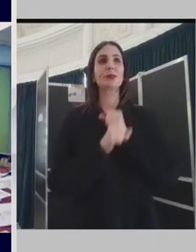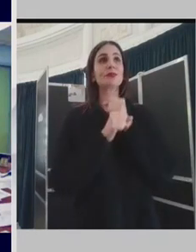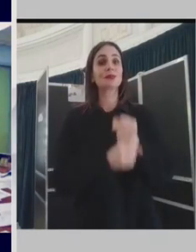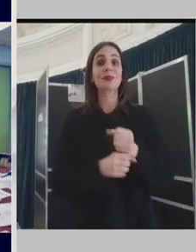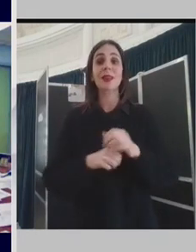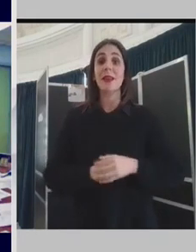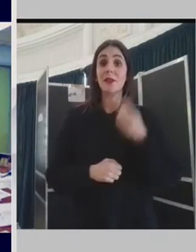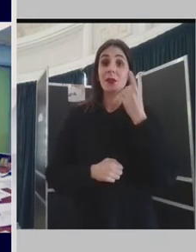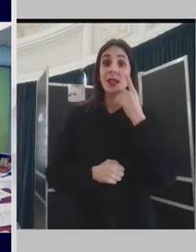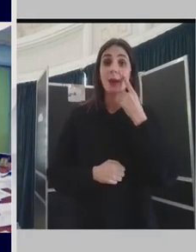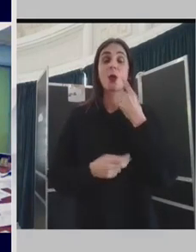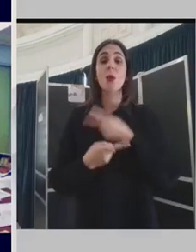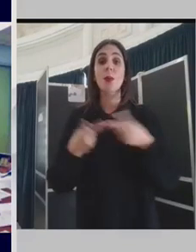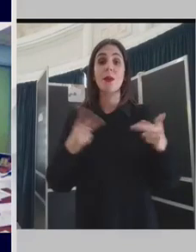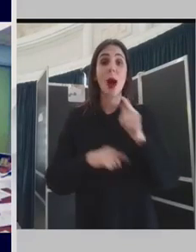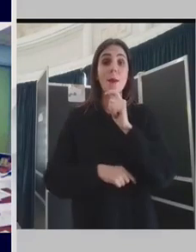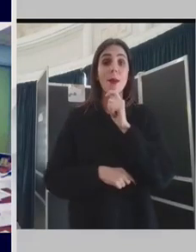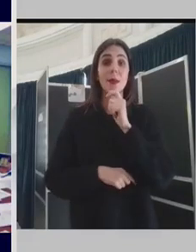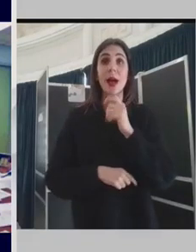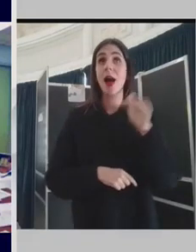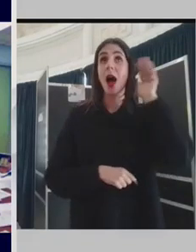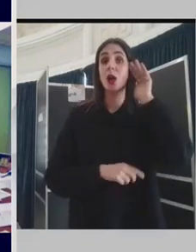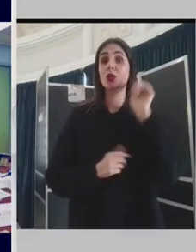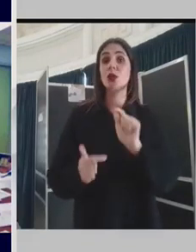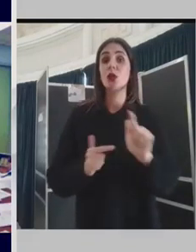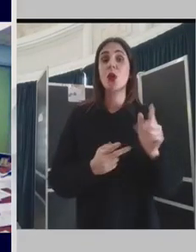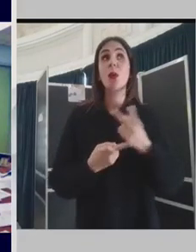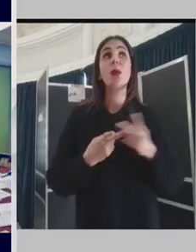apre il microfono proviamo a sentirla.